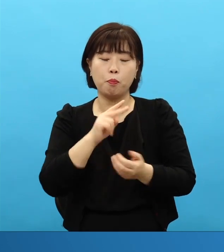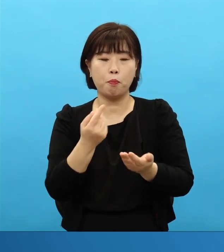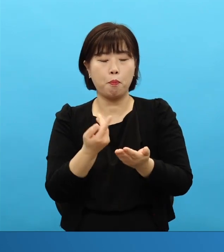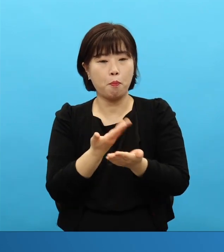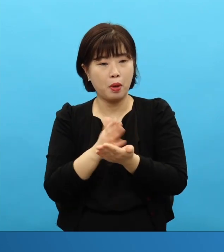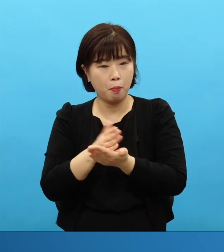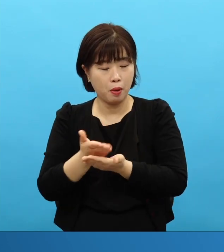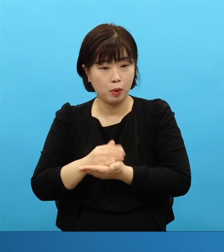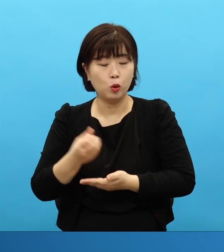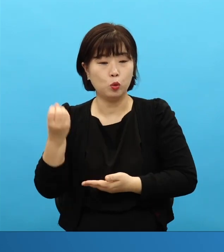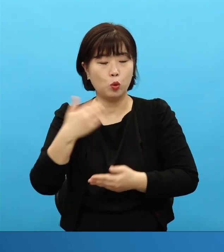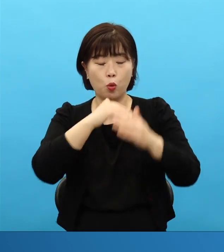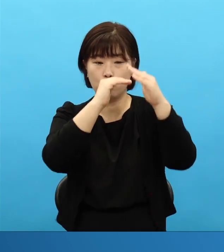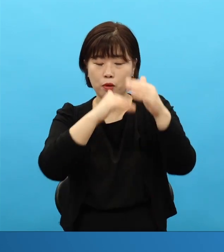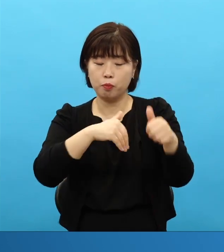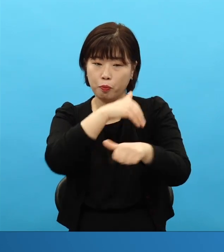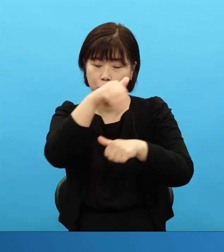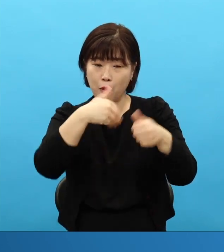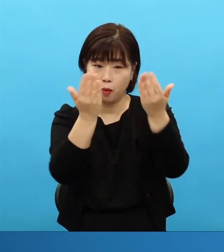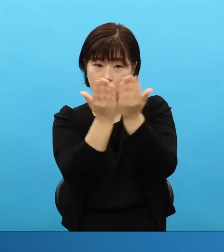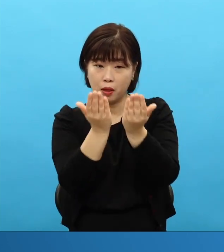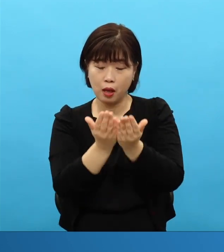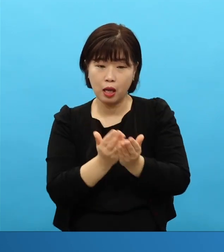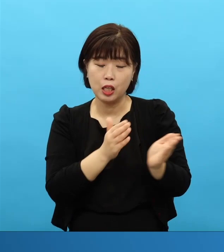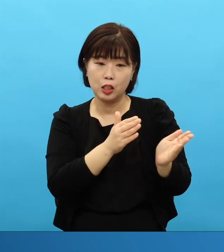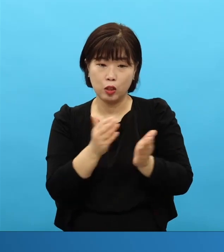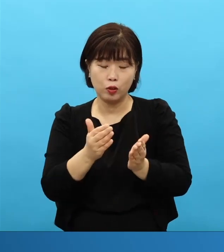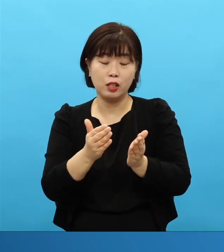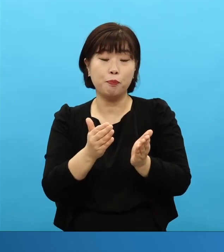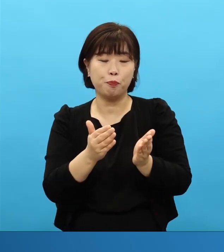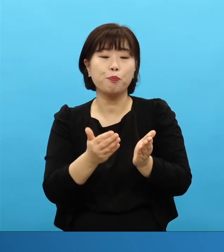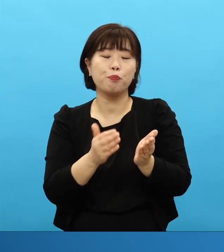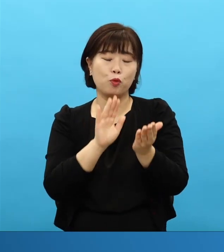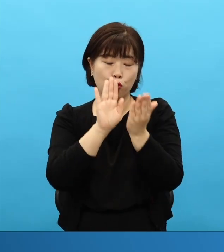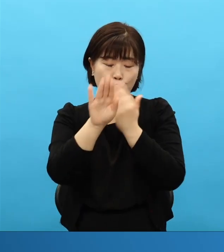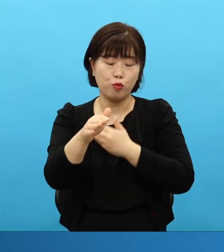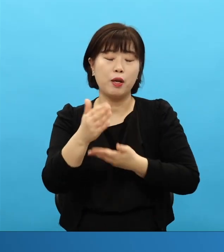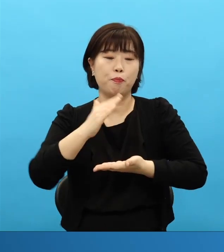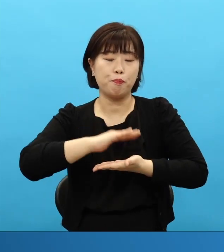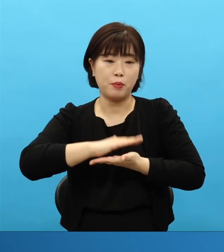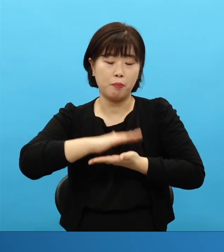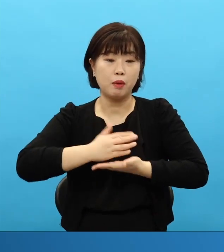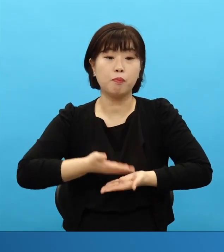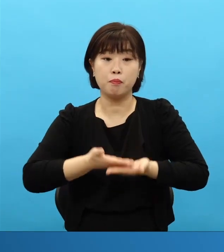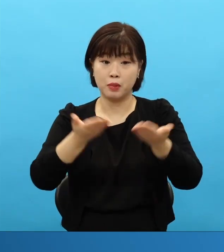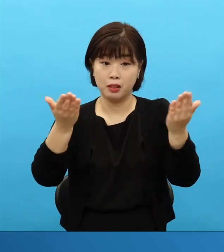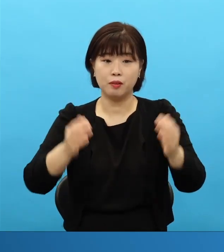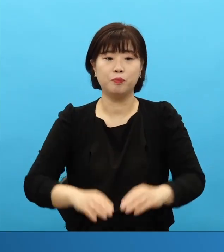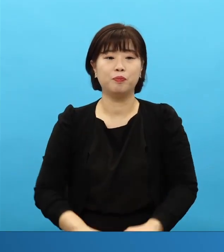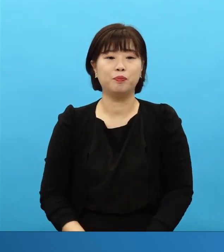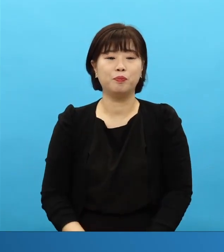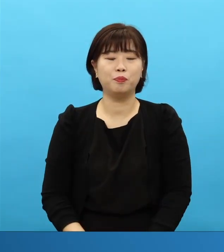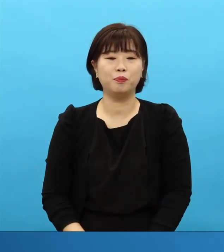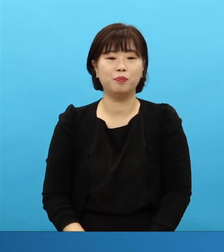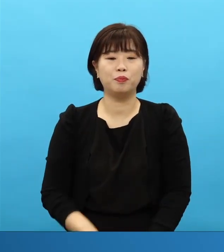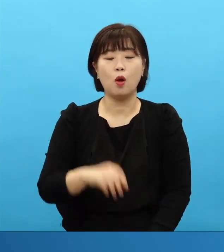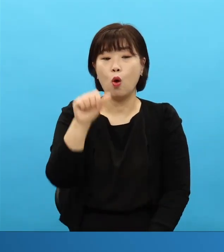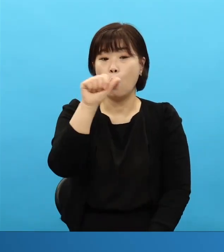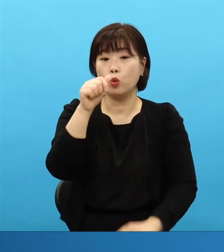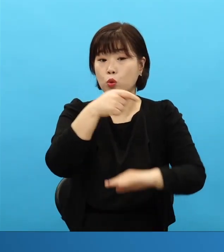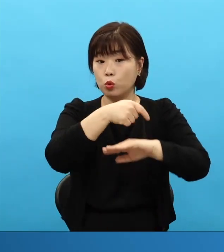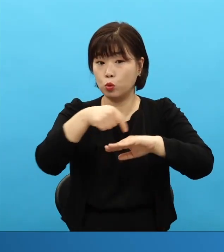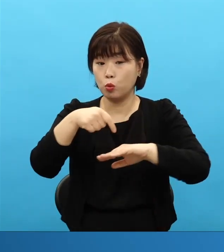잘 전달할 수 있도록 정리되었습니다. 237 5천 종족 중 많은 나라들, 특히 5천